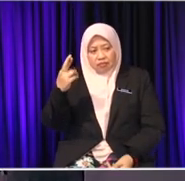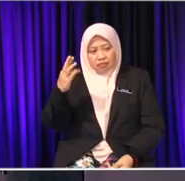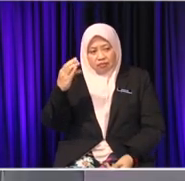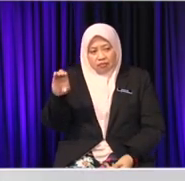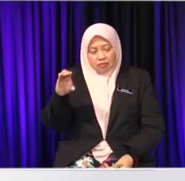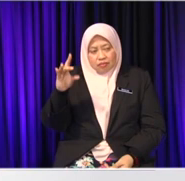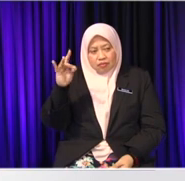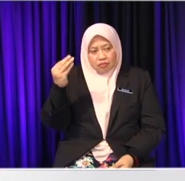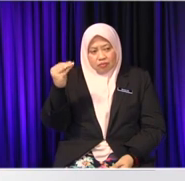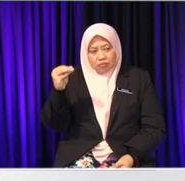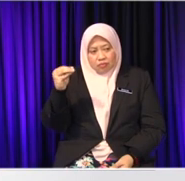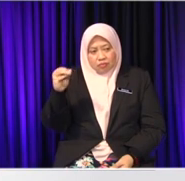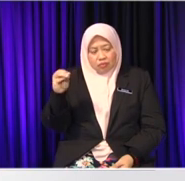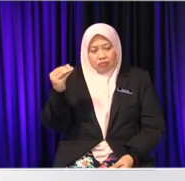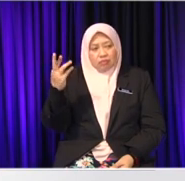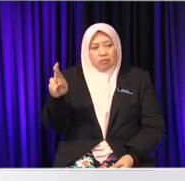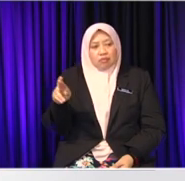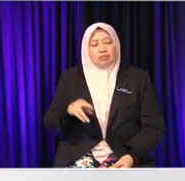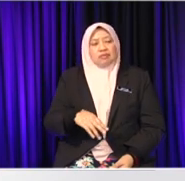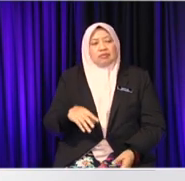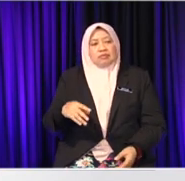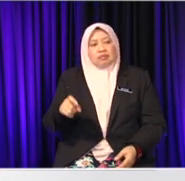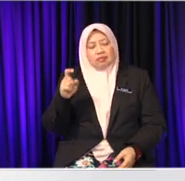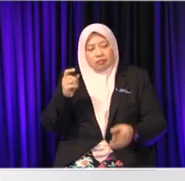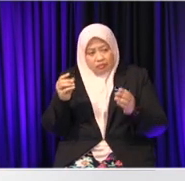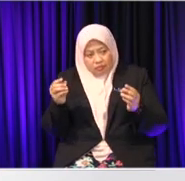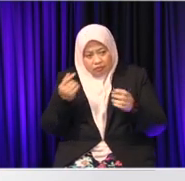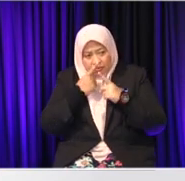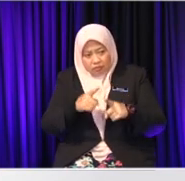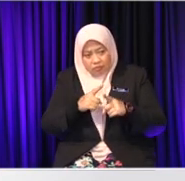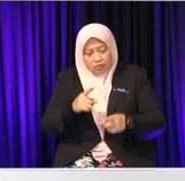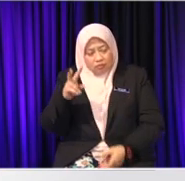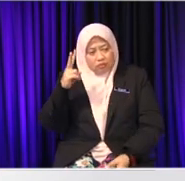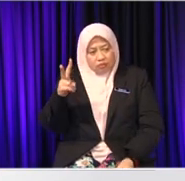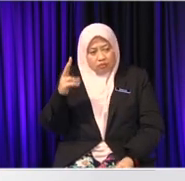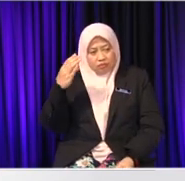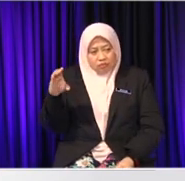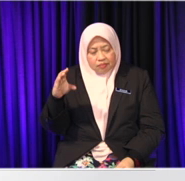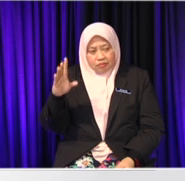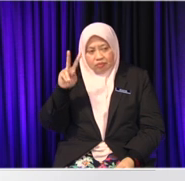224.000 Ringgit Oke tetapi sekarang dia beli 200.000 Ya maksudnya